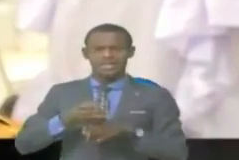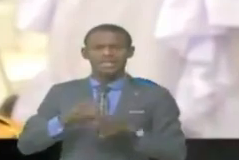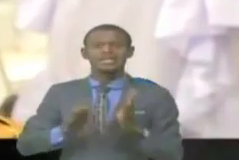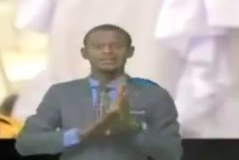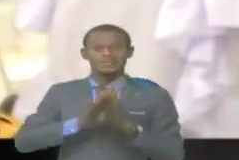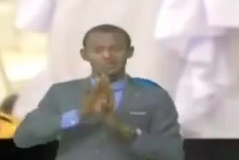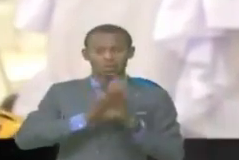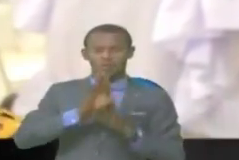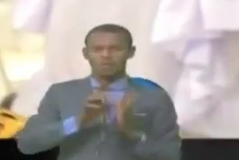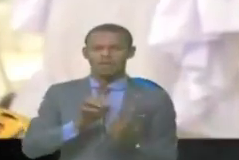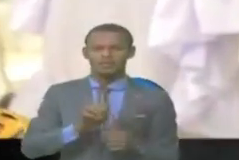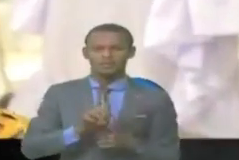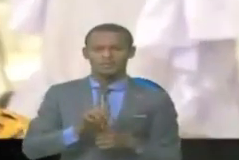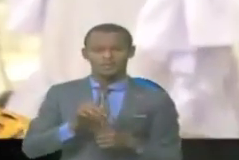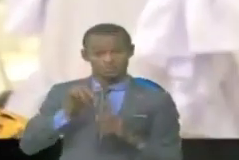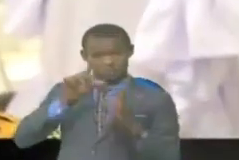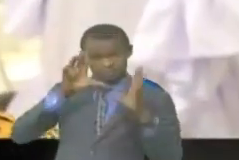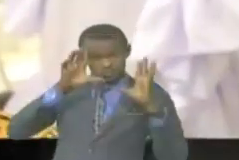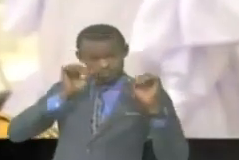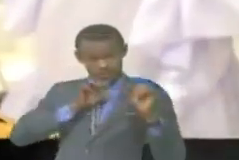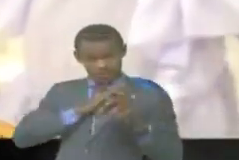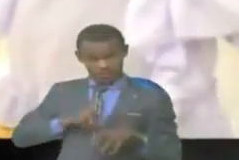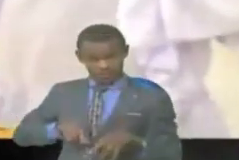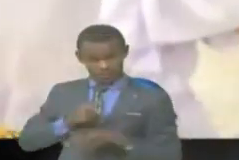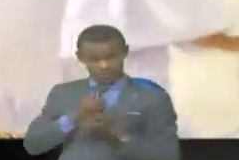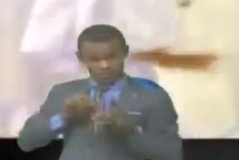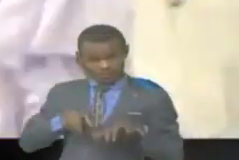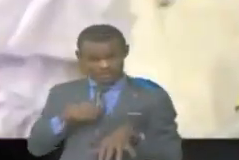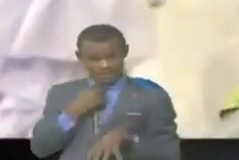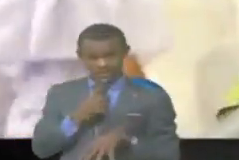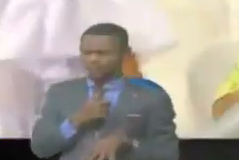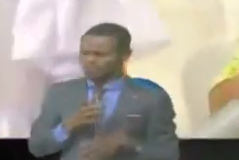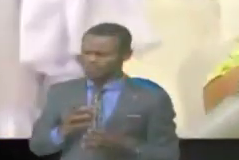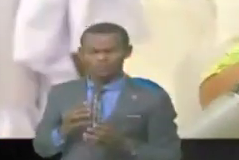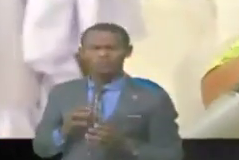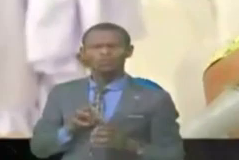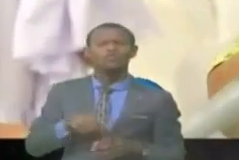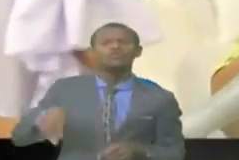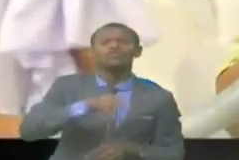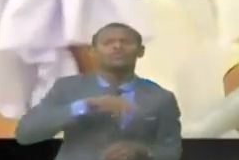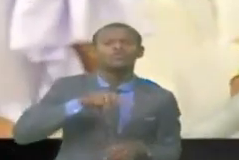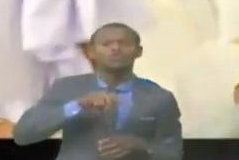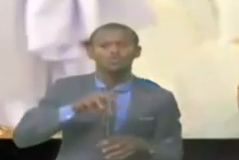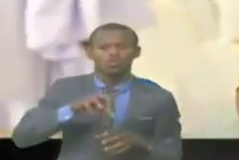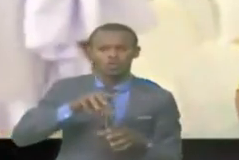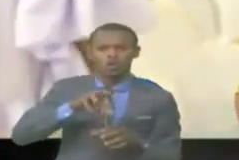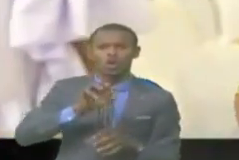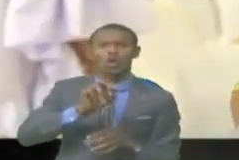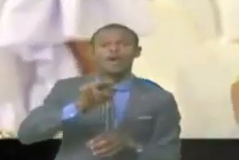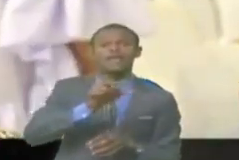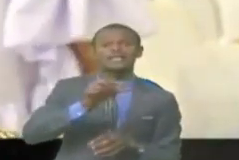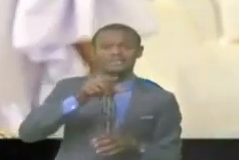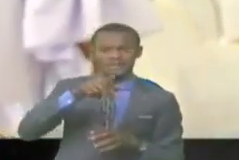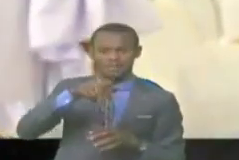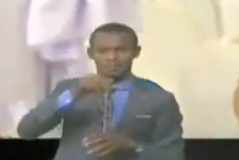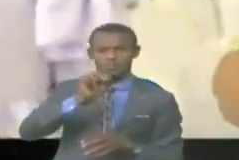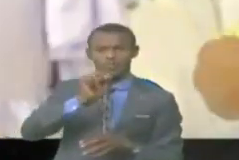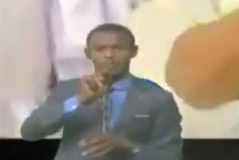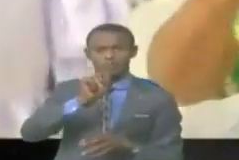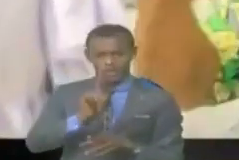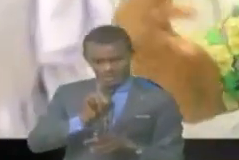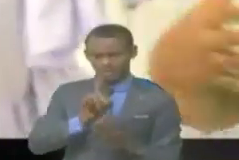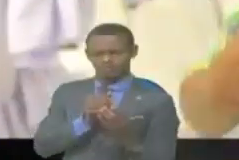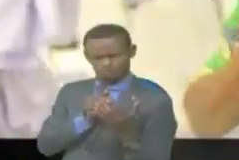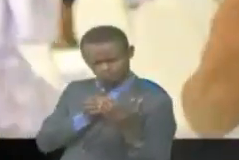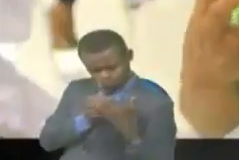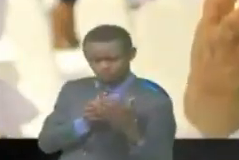dit toujours, le PNUD approchez de la femme rurale, approchez des paysans, puisque comme